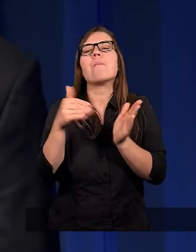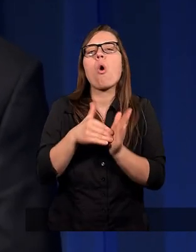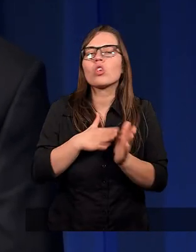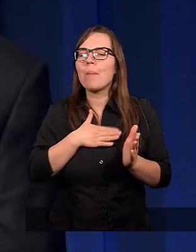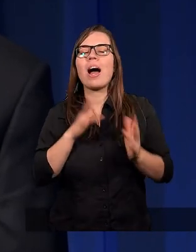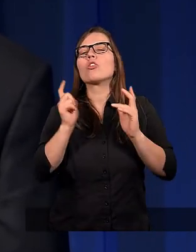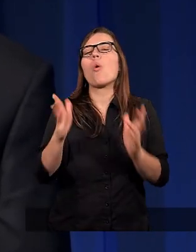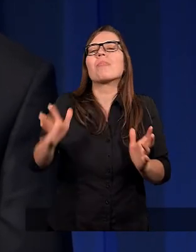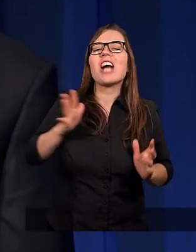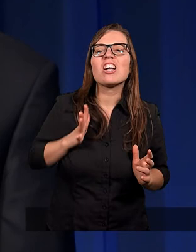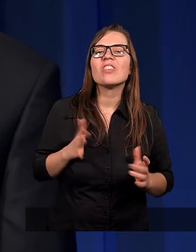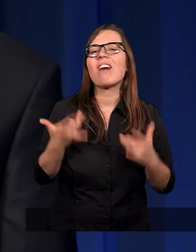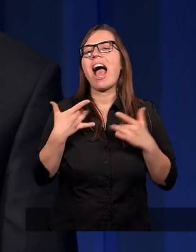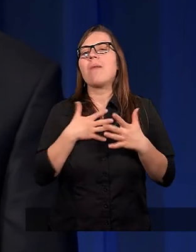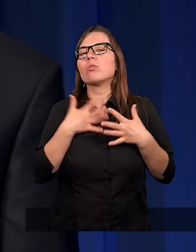przeżywamy.